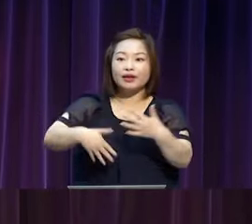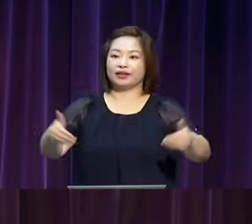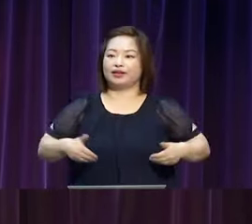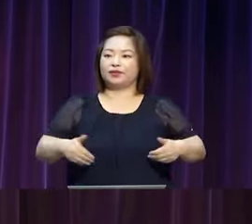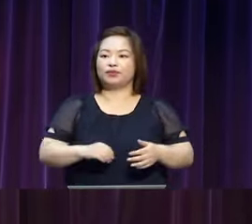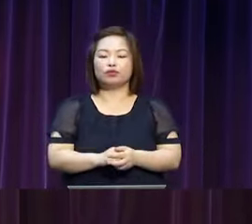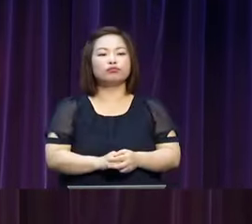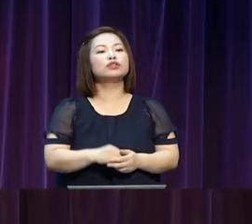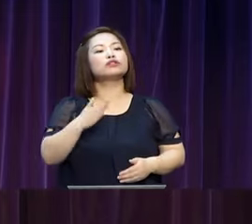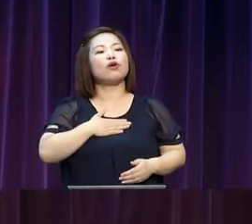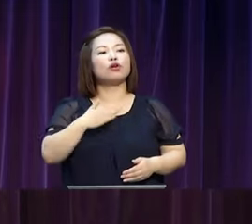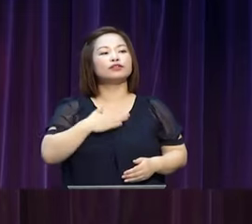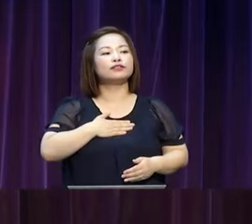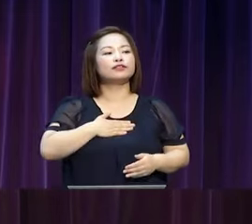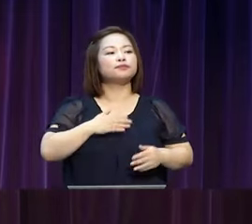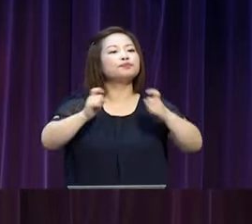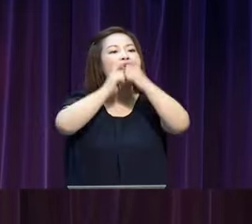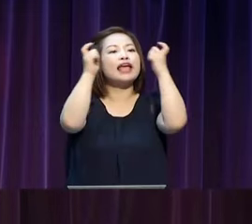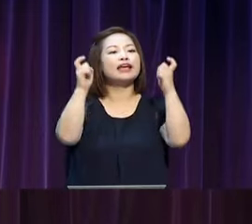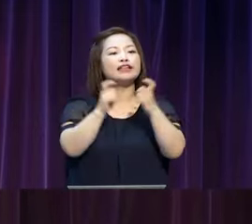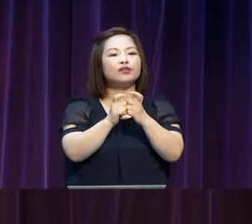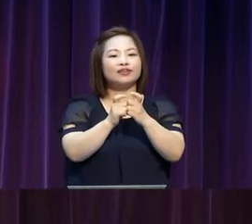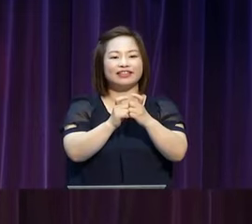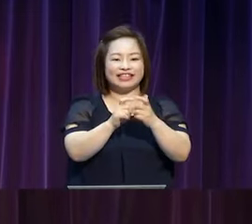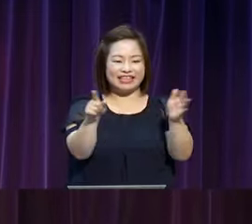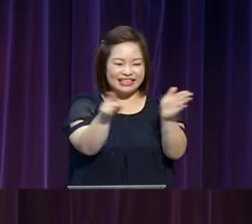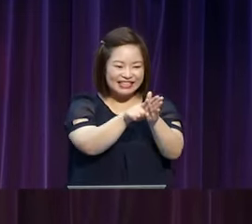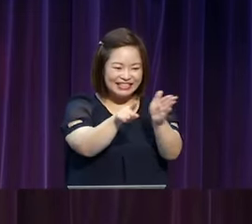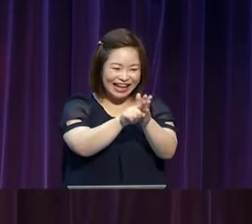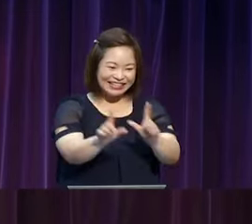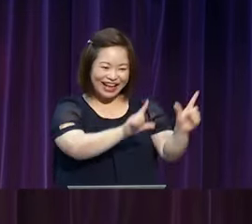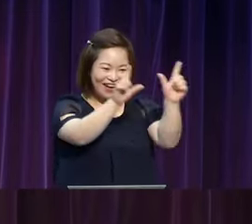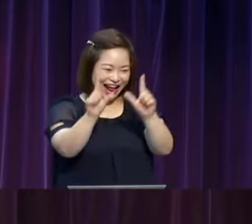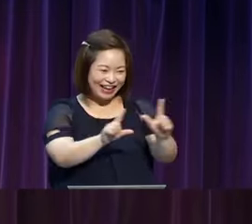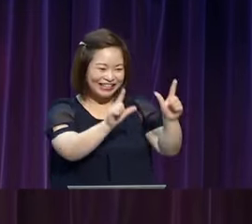저는 개인적으로 그 신앙 안에서 친구가 한 사람이 있는데